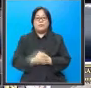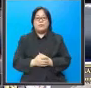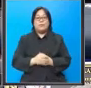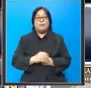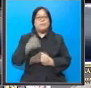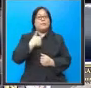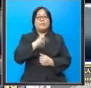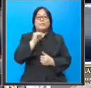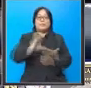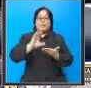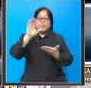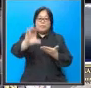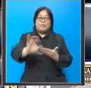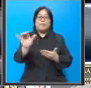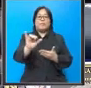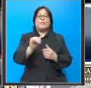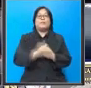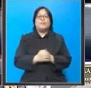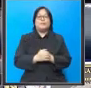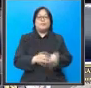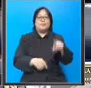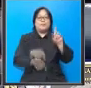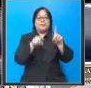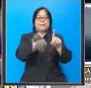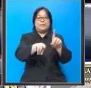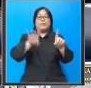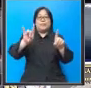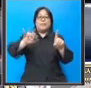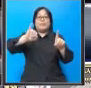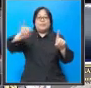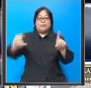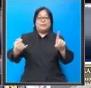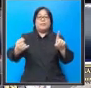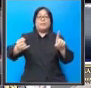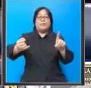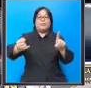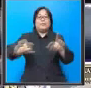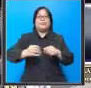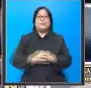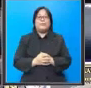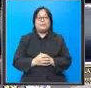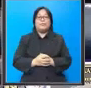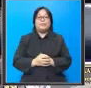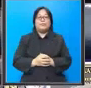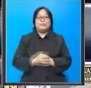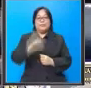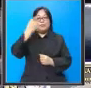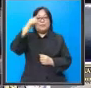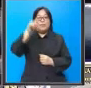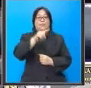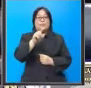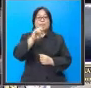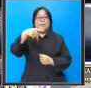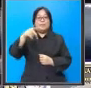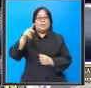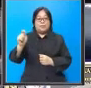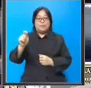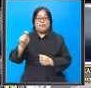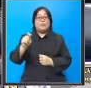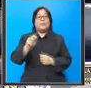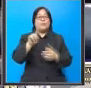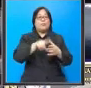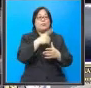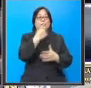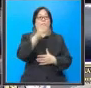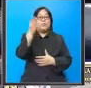2013 tentukan sebanyak satu kalapan juta Kepada zuk kenangan pada November